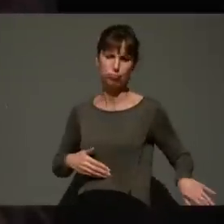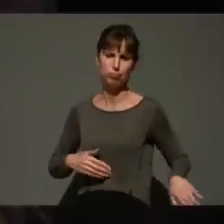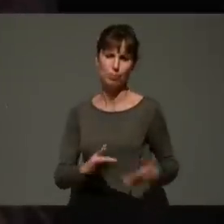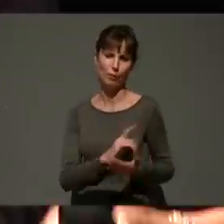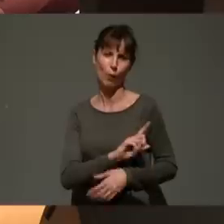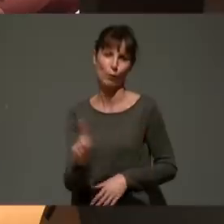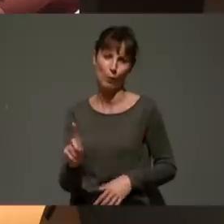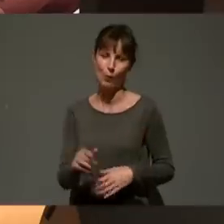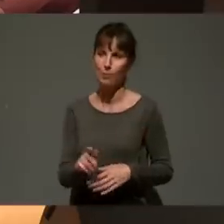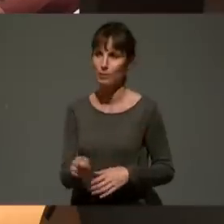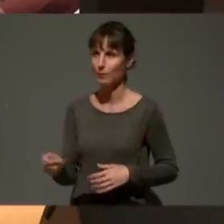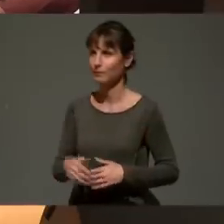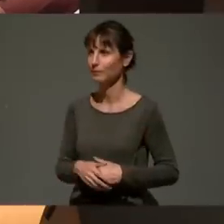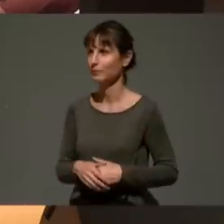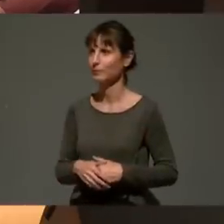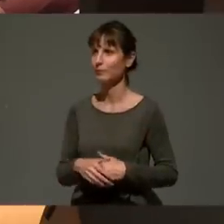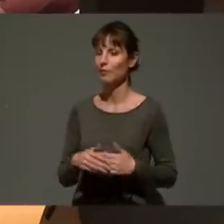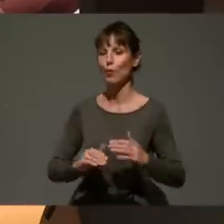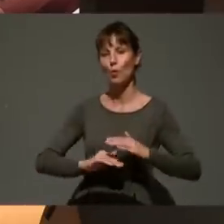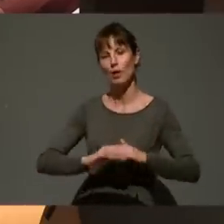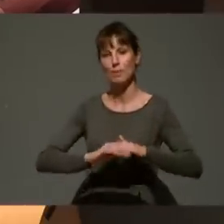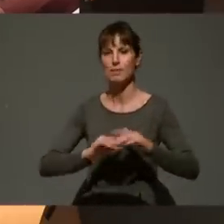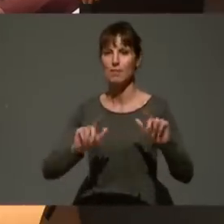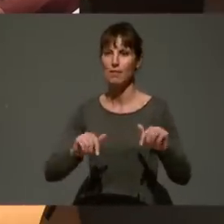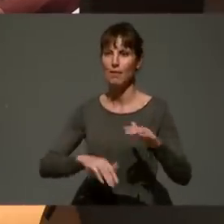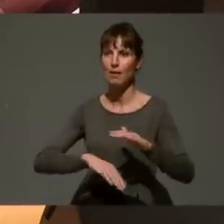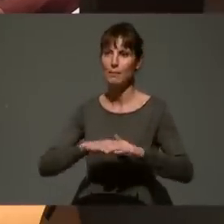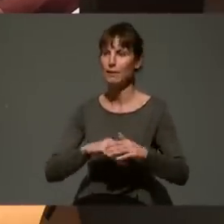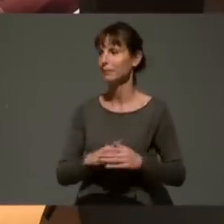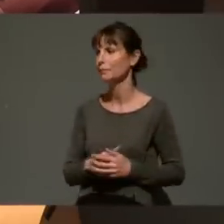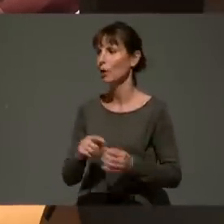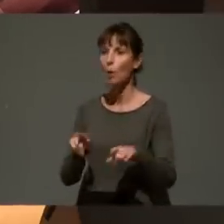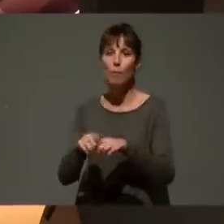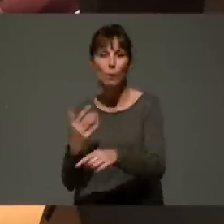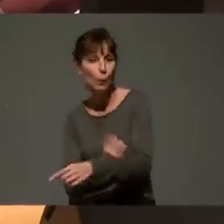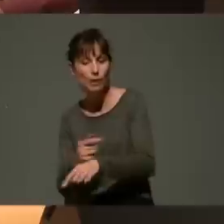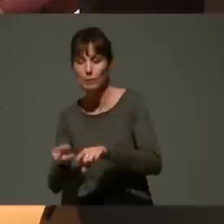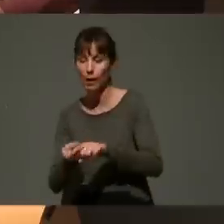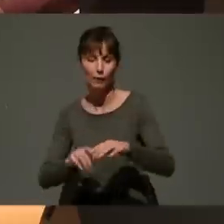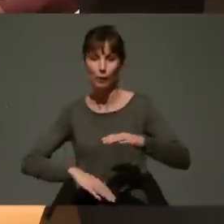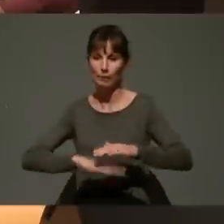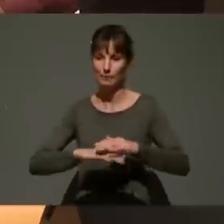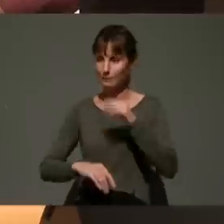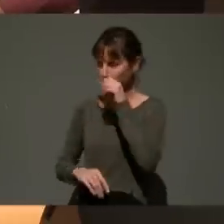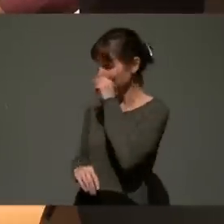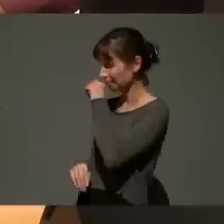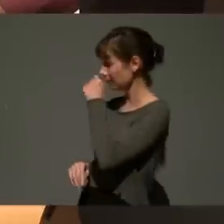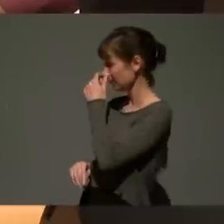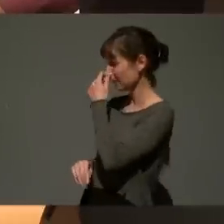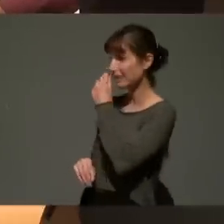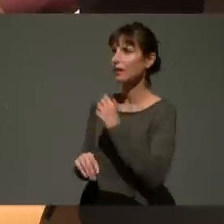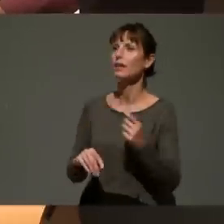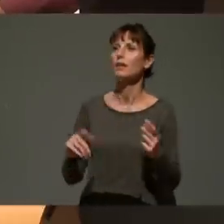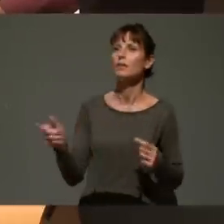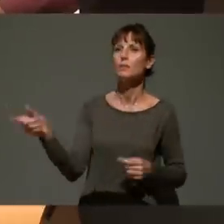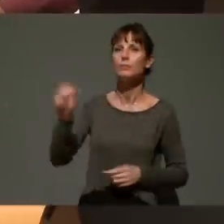sûr. À utiliser avec modération, comme d'autres substances. Oui, alors, je vous donne à vous. C'est un peu la suite de ce qui